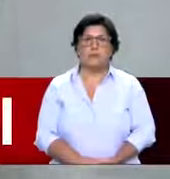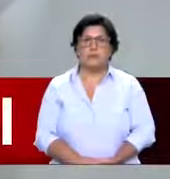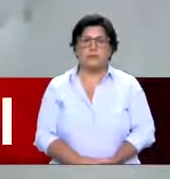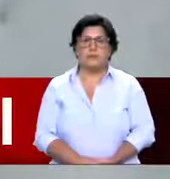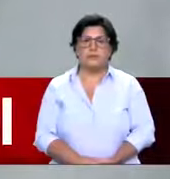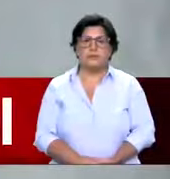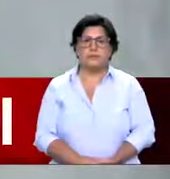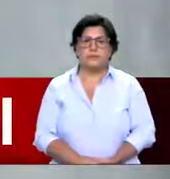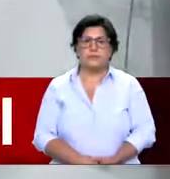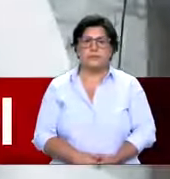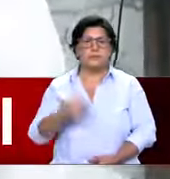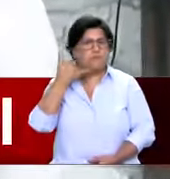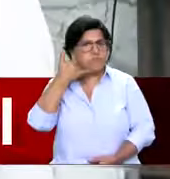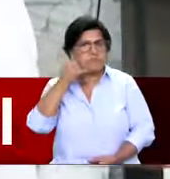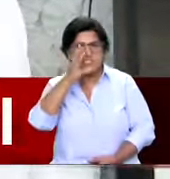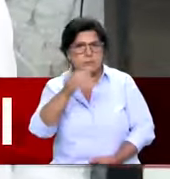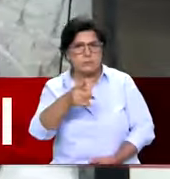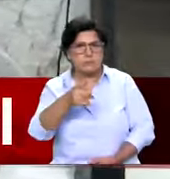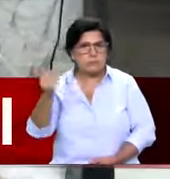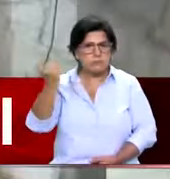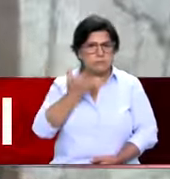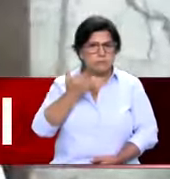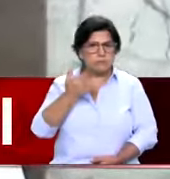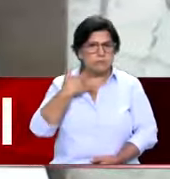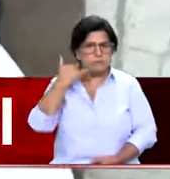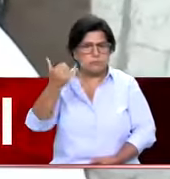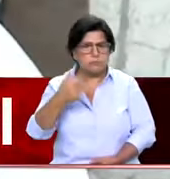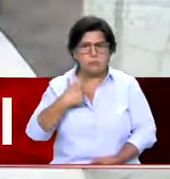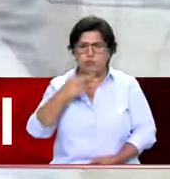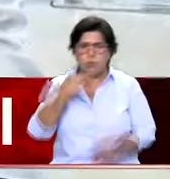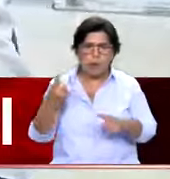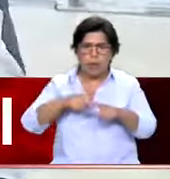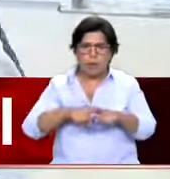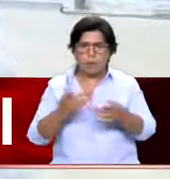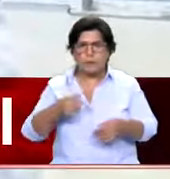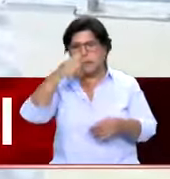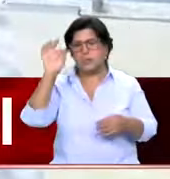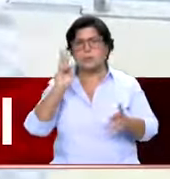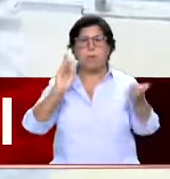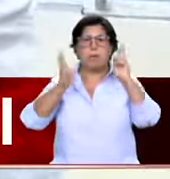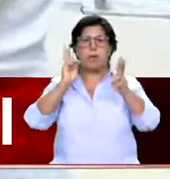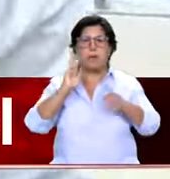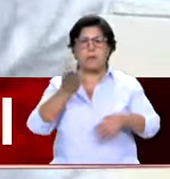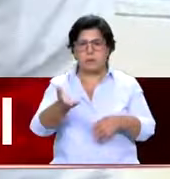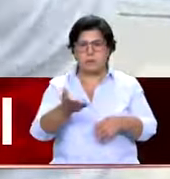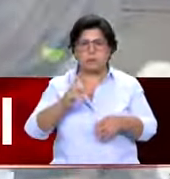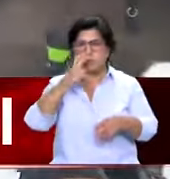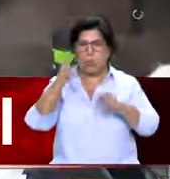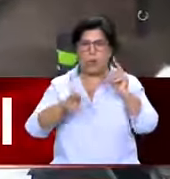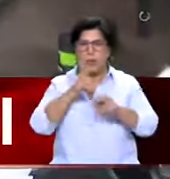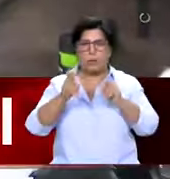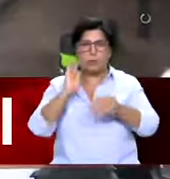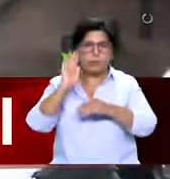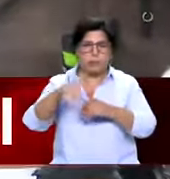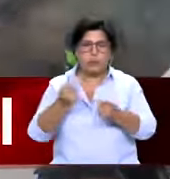Alo. Siz beni aradınız, ben de sizi aradım. Benim numaram hacklenmiş. Talihsiz berber dolandırıcıların oyununa geldi.